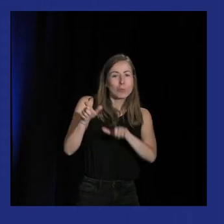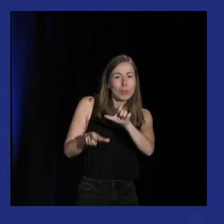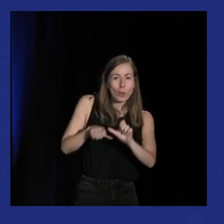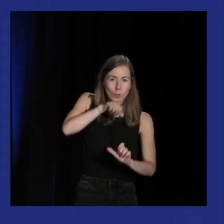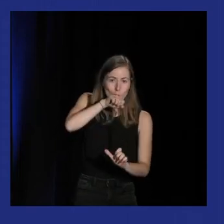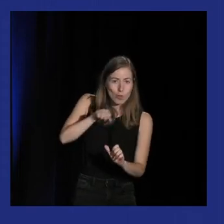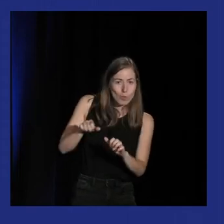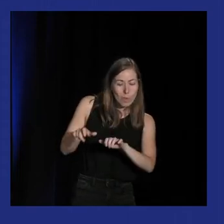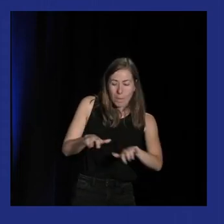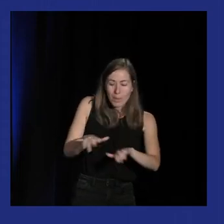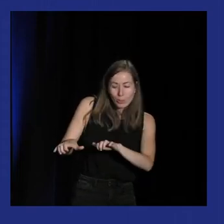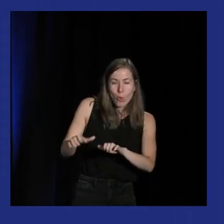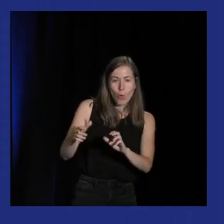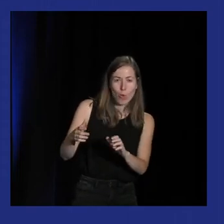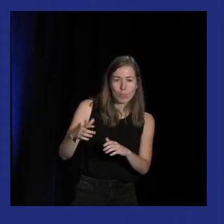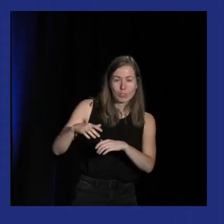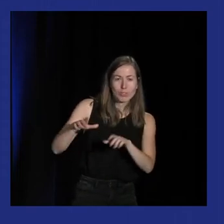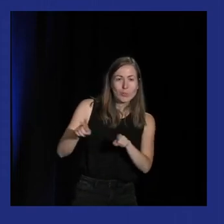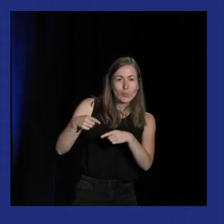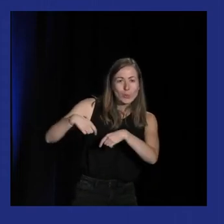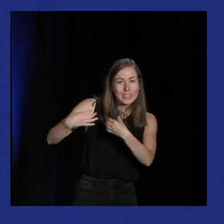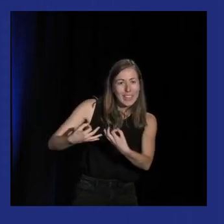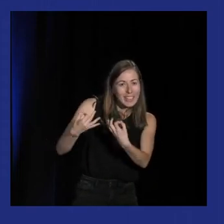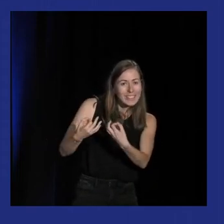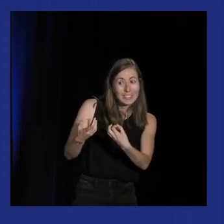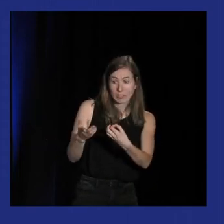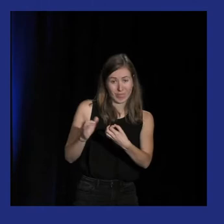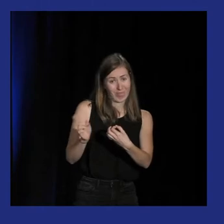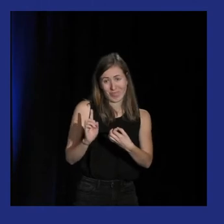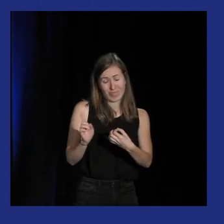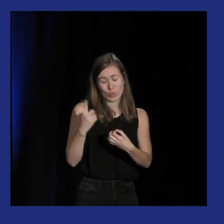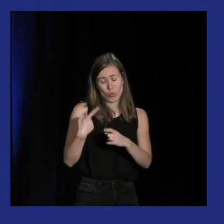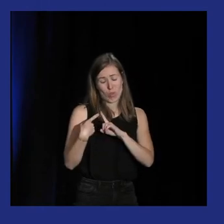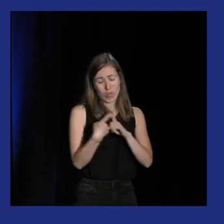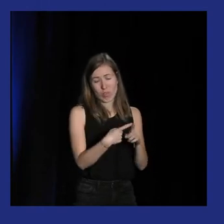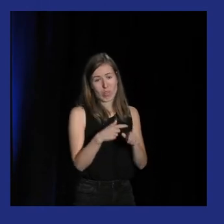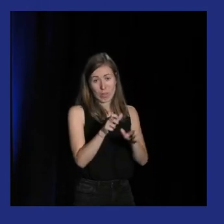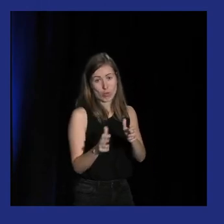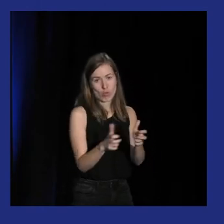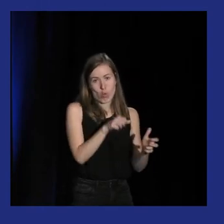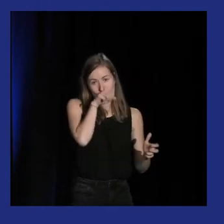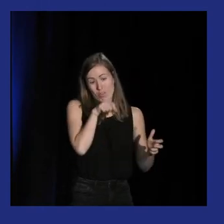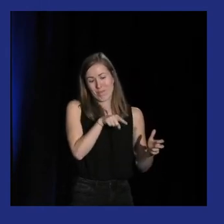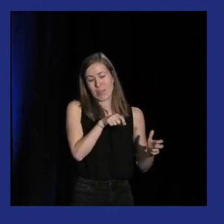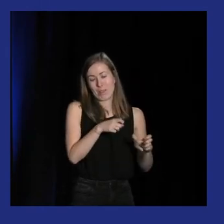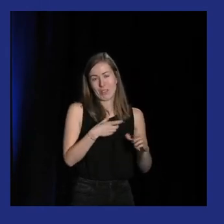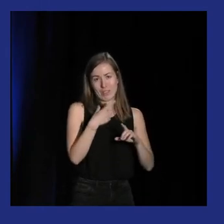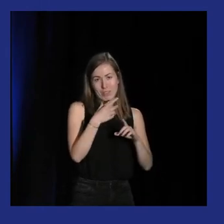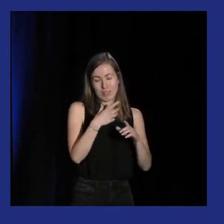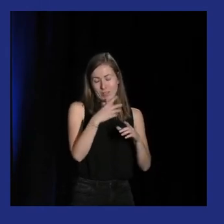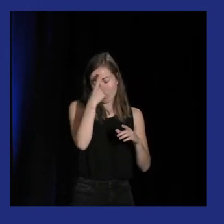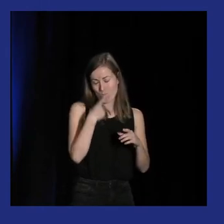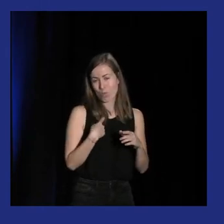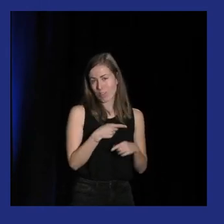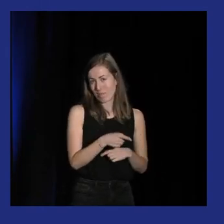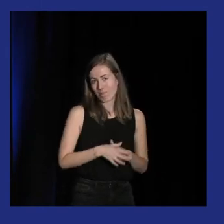piano de du répertoire classique etc mais en fait non quoi qu'il arrive on va toucher les joueurs après il y a peut-être une un